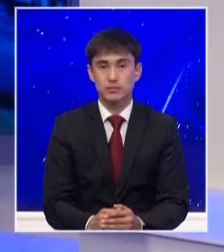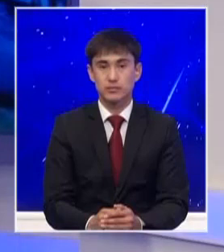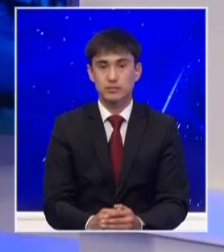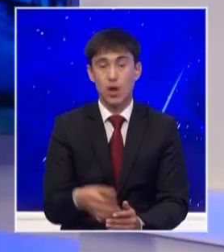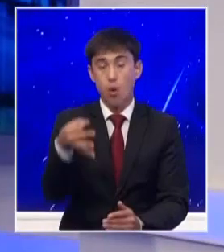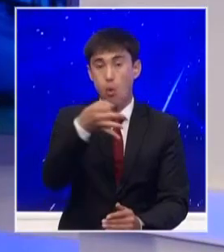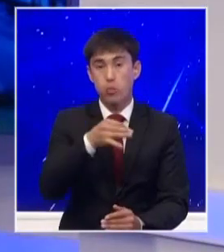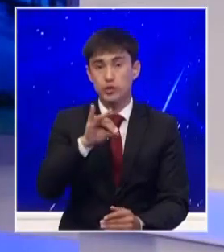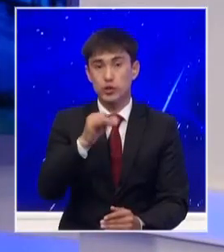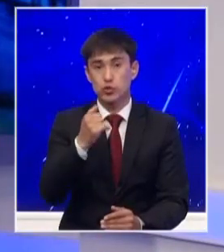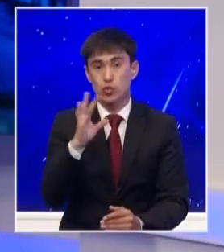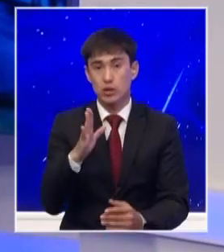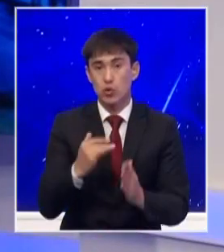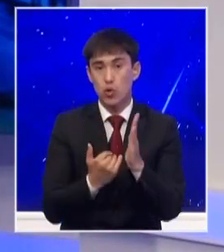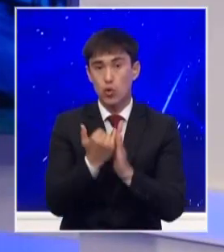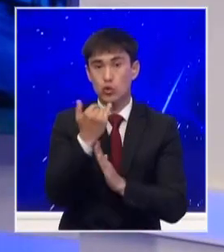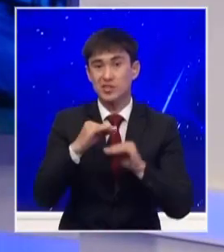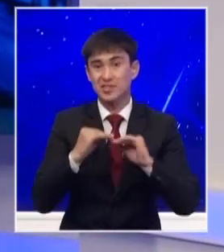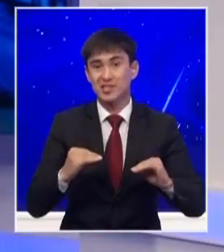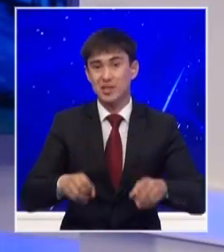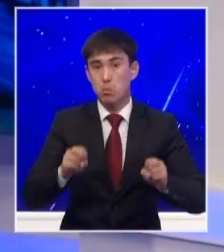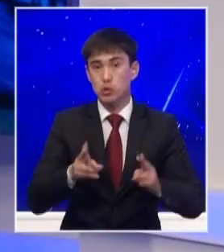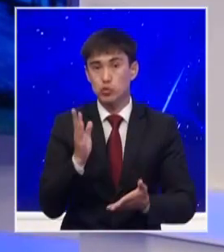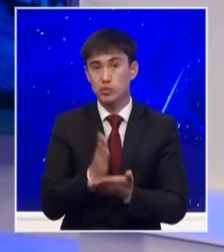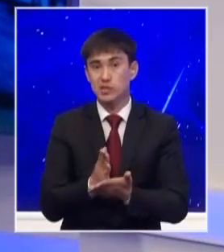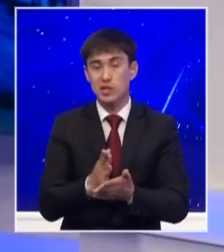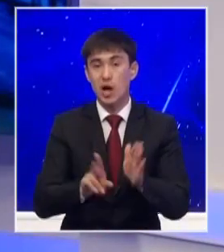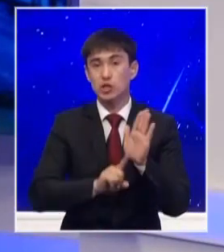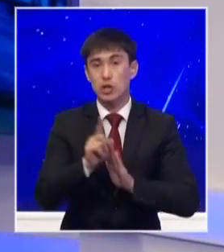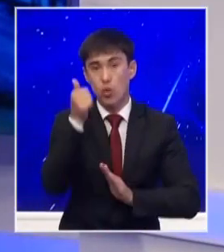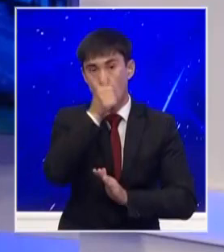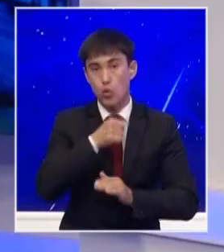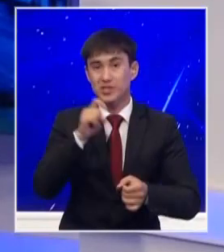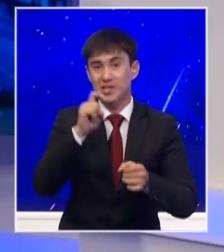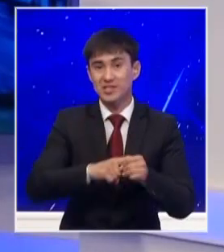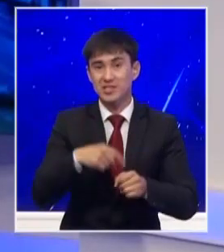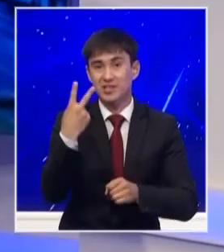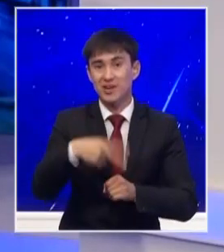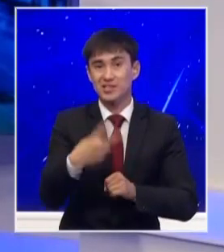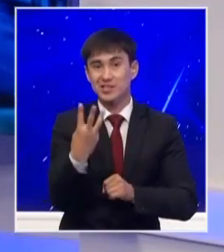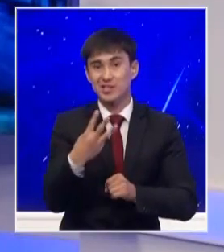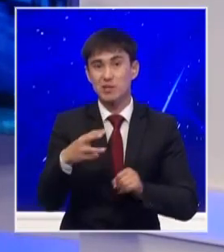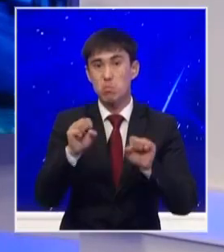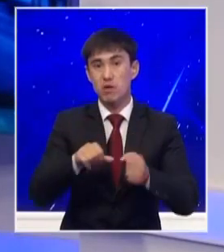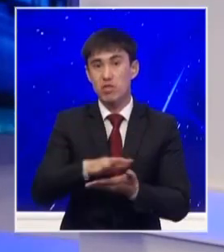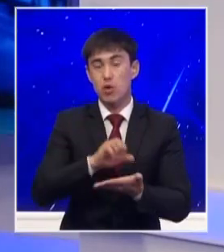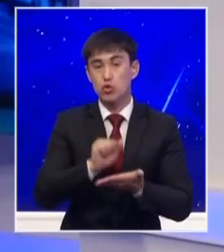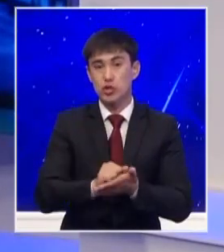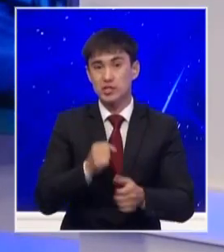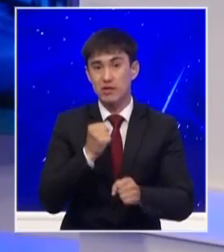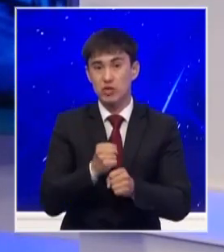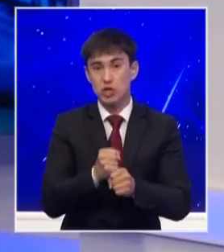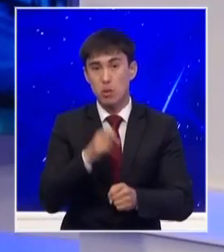В области ЖТСУ отмечается рост детской преступности. Так, с начала года зарегистрировано 23